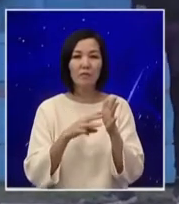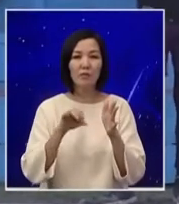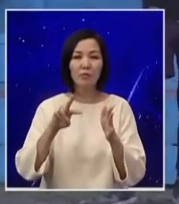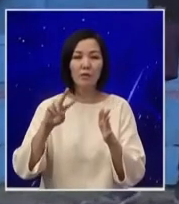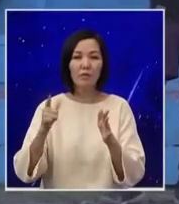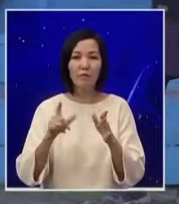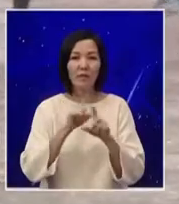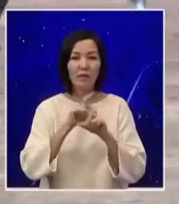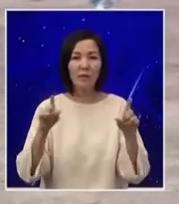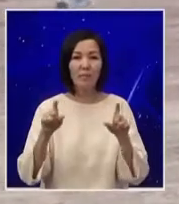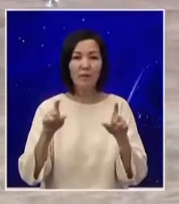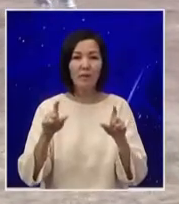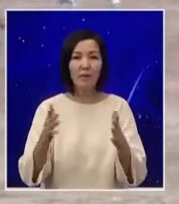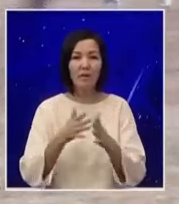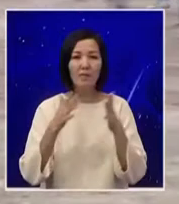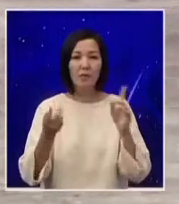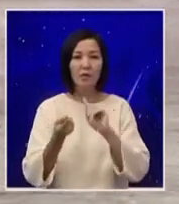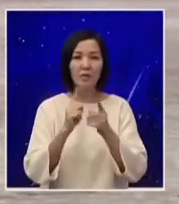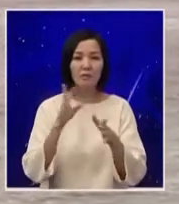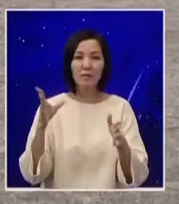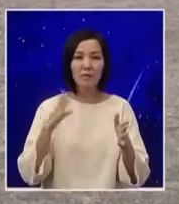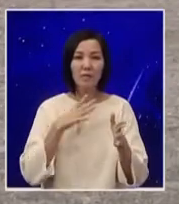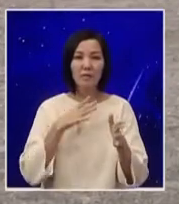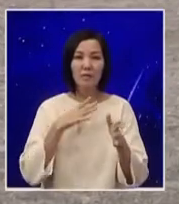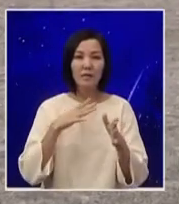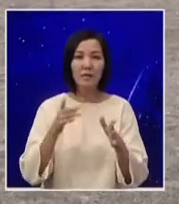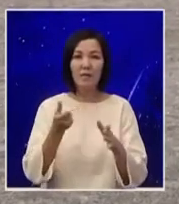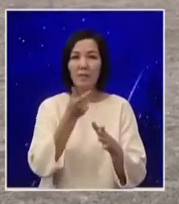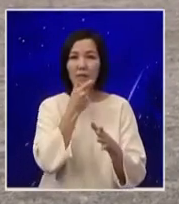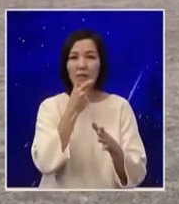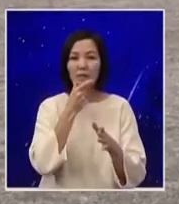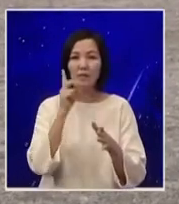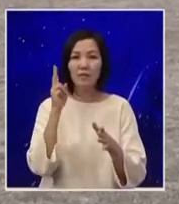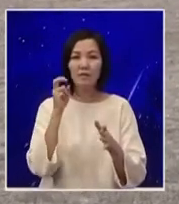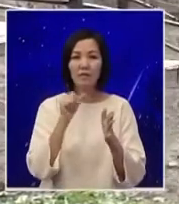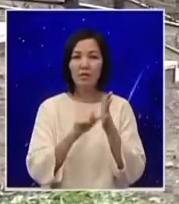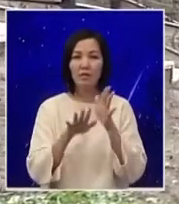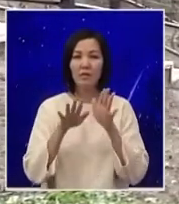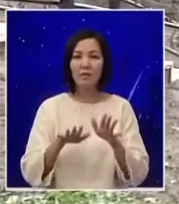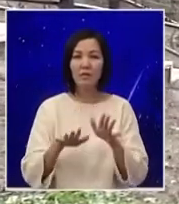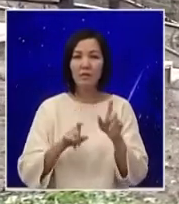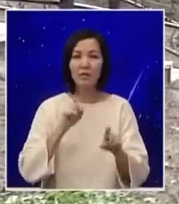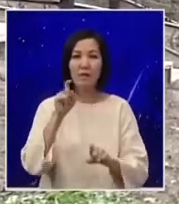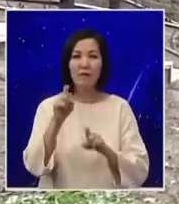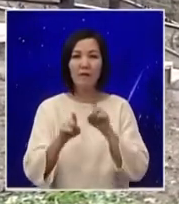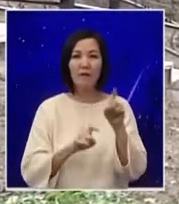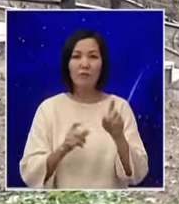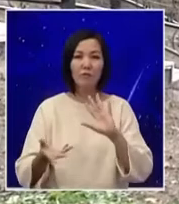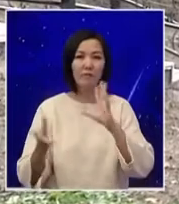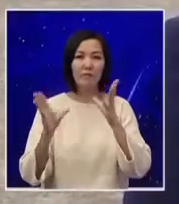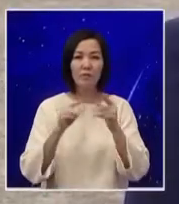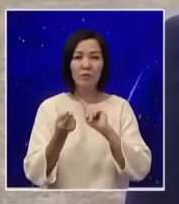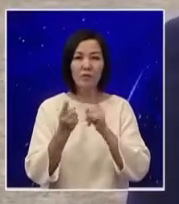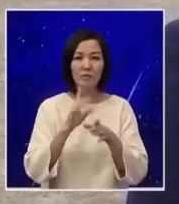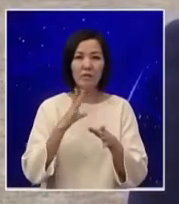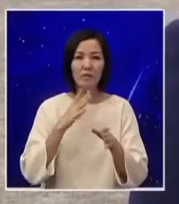объект претерпел большие изменения появились трибуны на двести шестьдесят пять мест беговая дорожка изменился общий вид